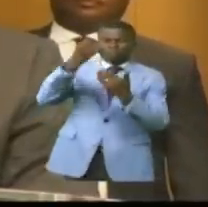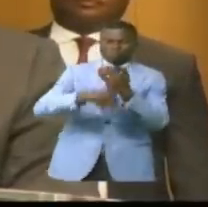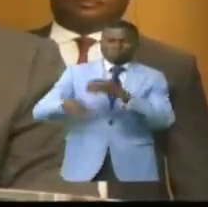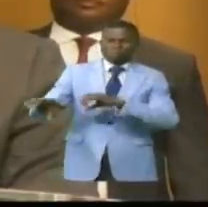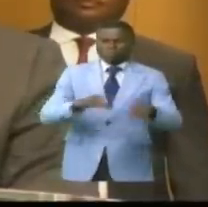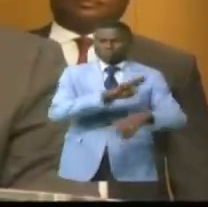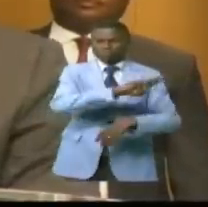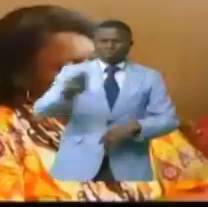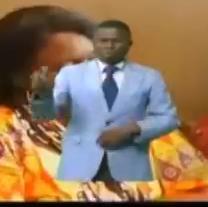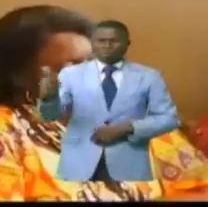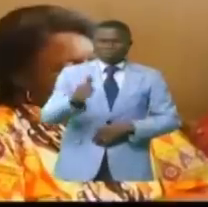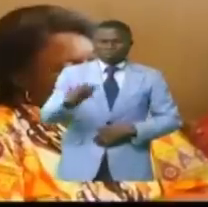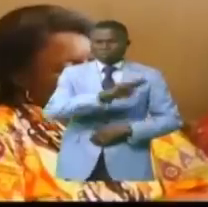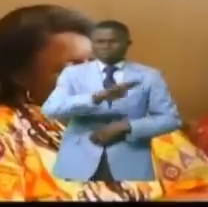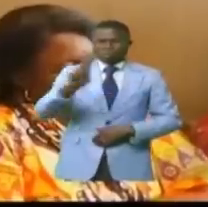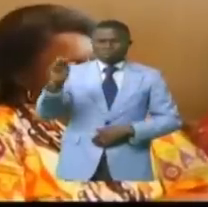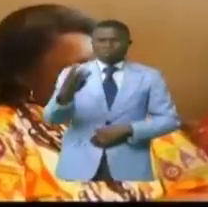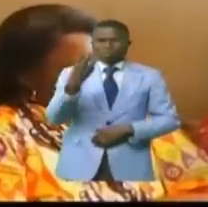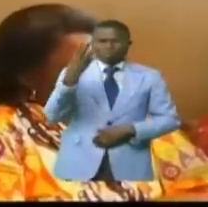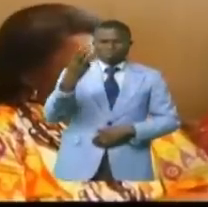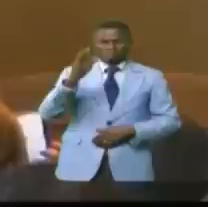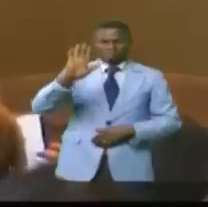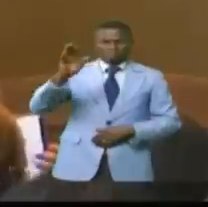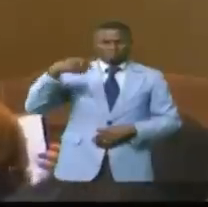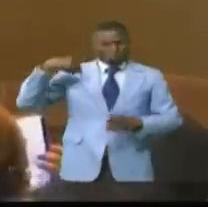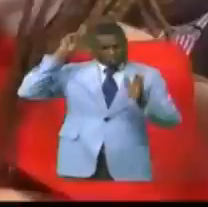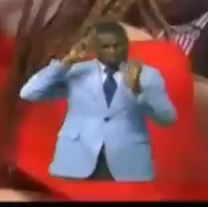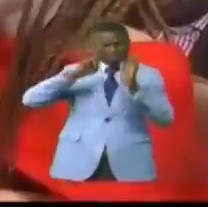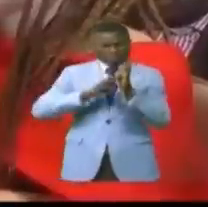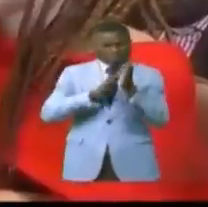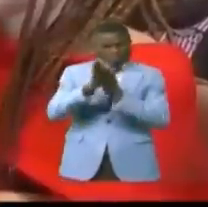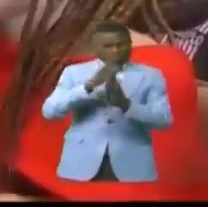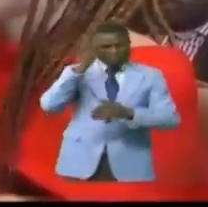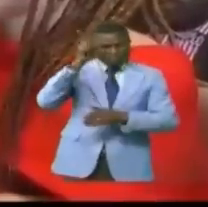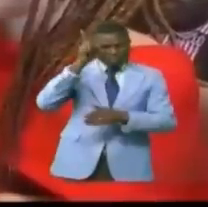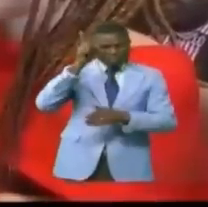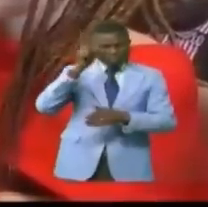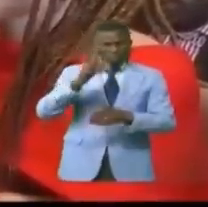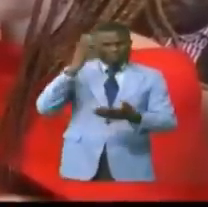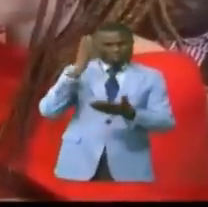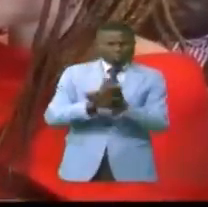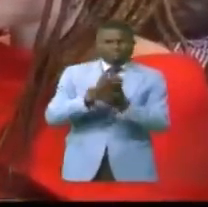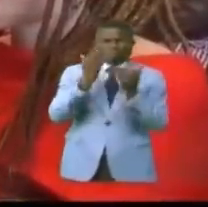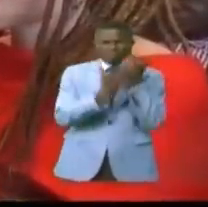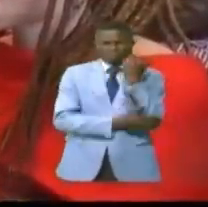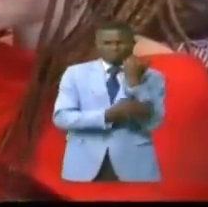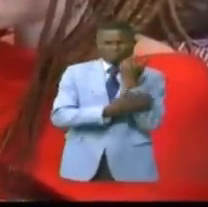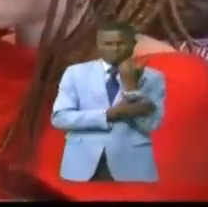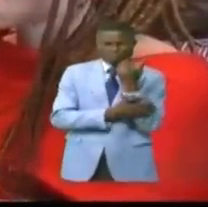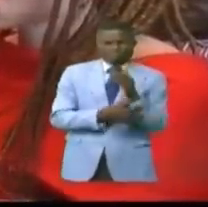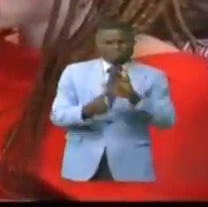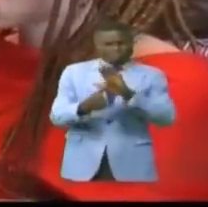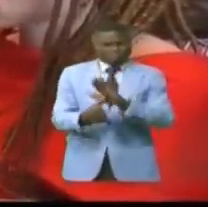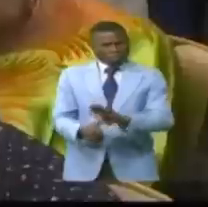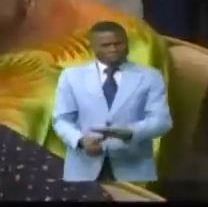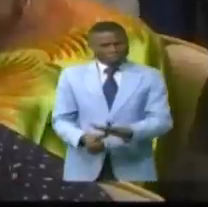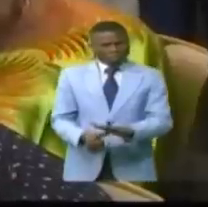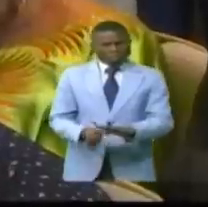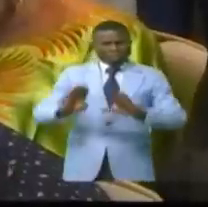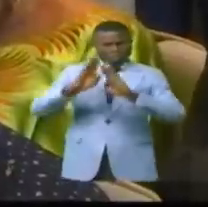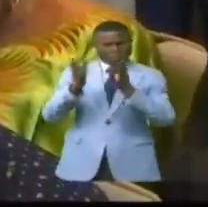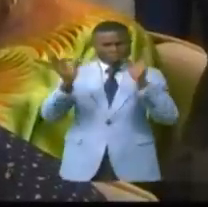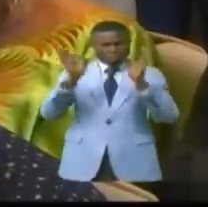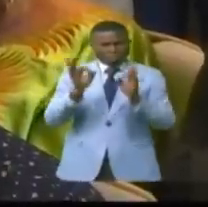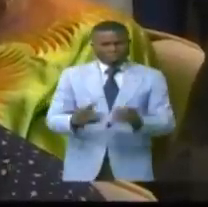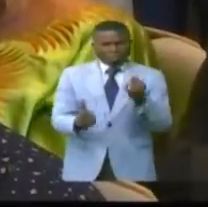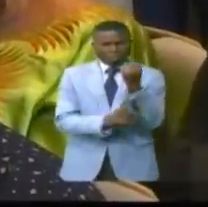d'action 2021-2023 de son gouvernement met l'accent sur la lutte contre la pauvreté et la marginalisation sur toutes ses formes